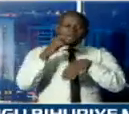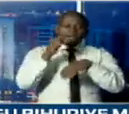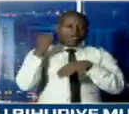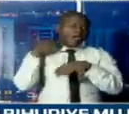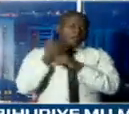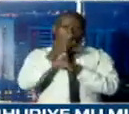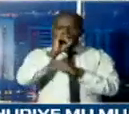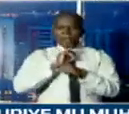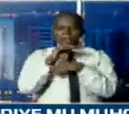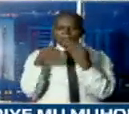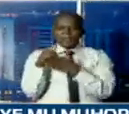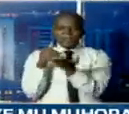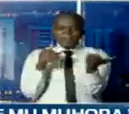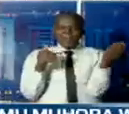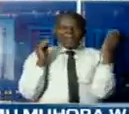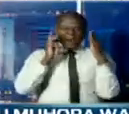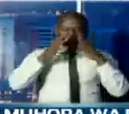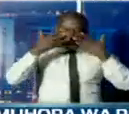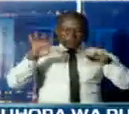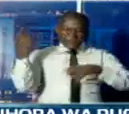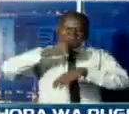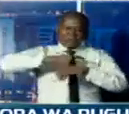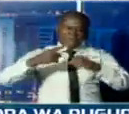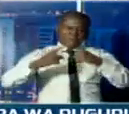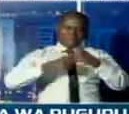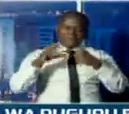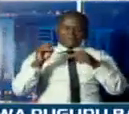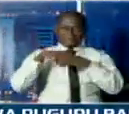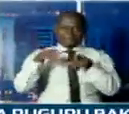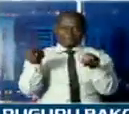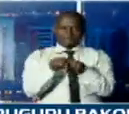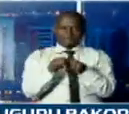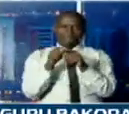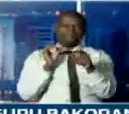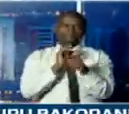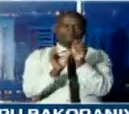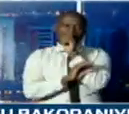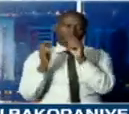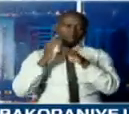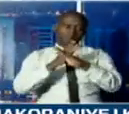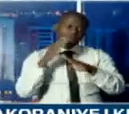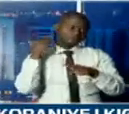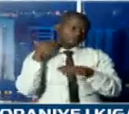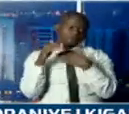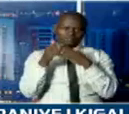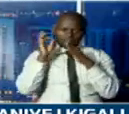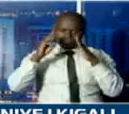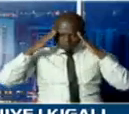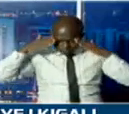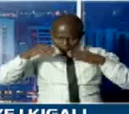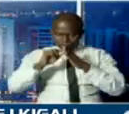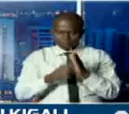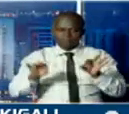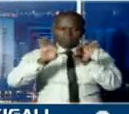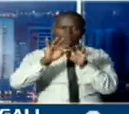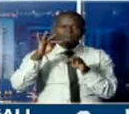25 Jenoside yakorewe Abatutsi bizamara iminsi 60. Nkuko Komisiyo y'Igihugu yo kurwanya Jenoside ibivuga, ngo bizibanda ku ngingo